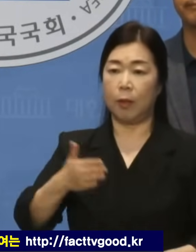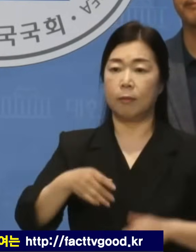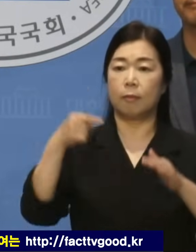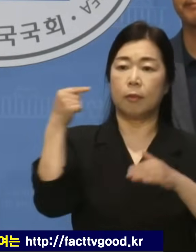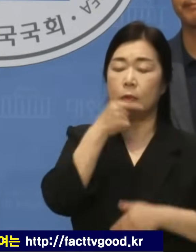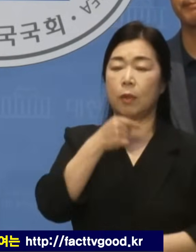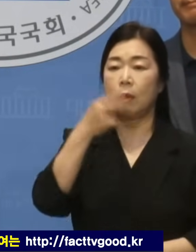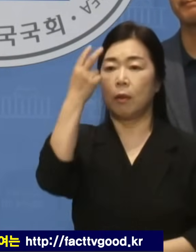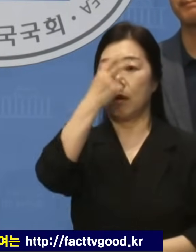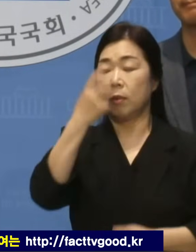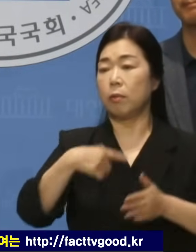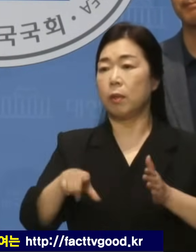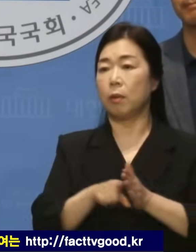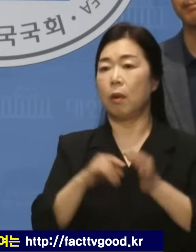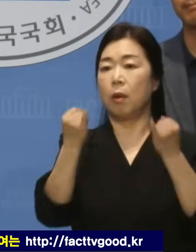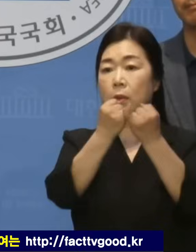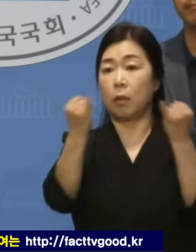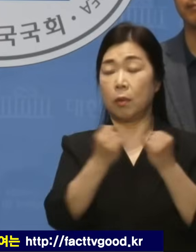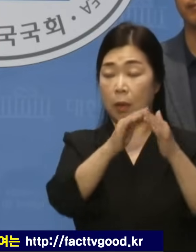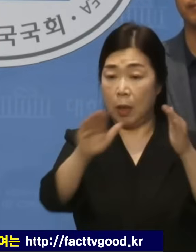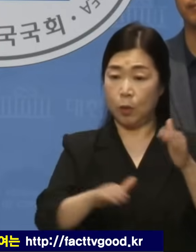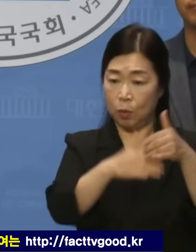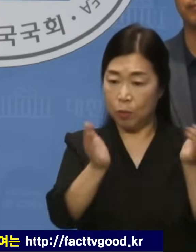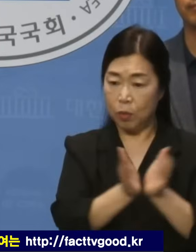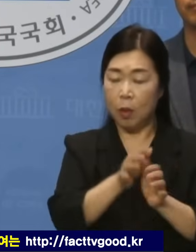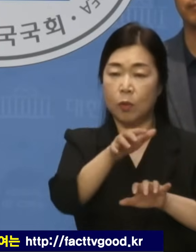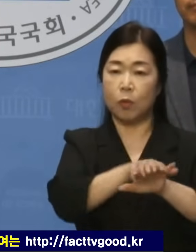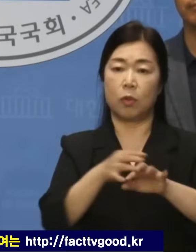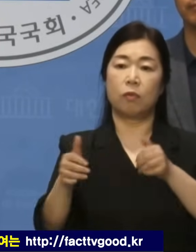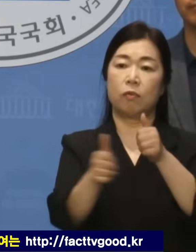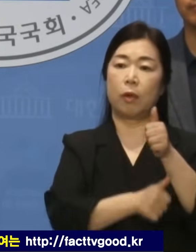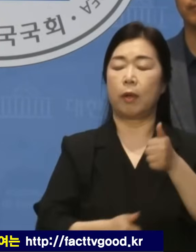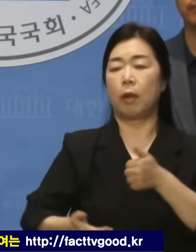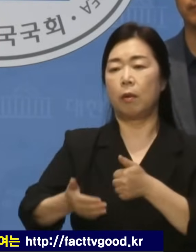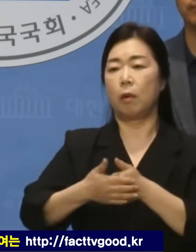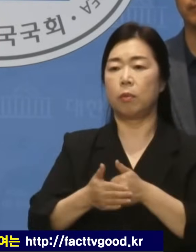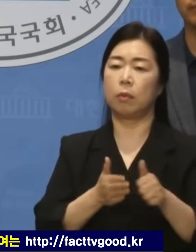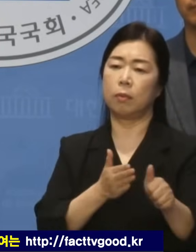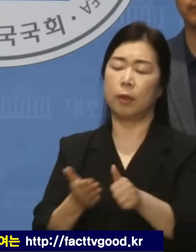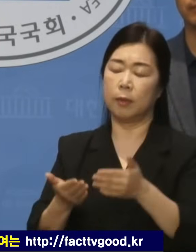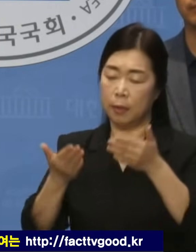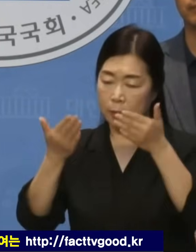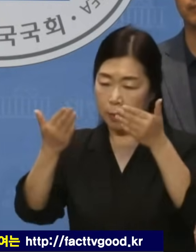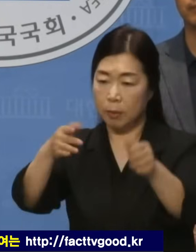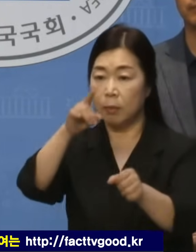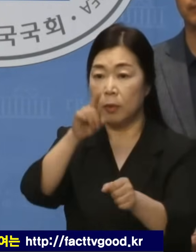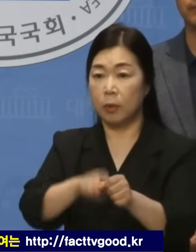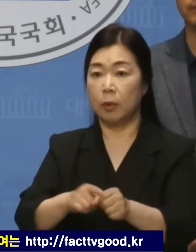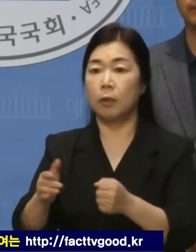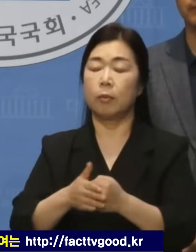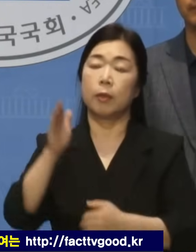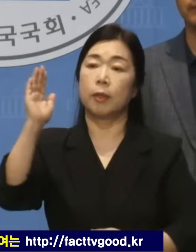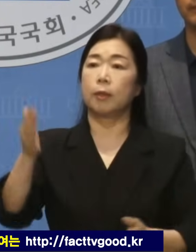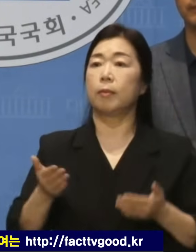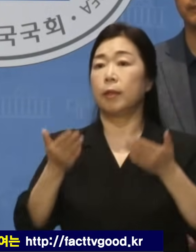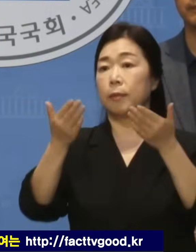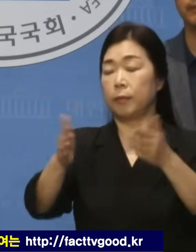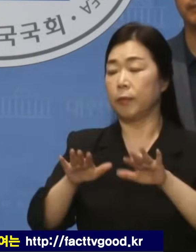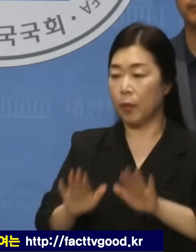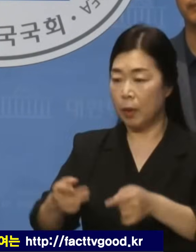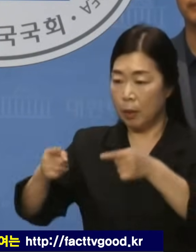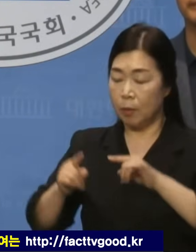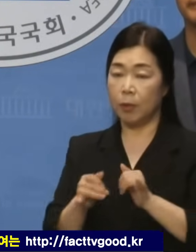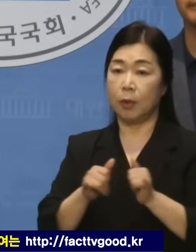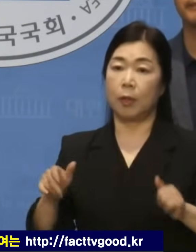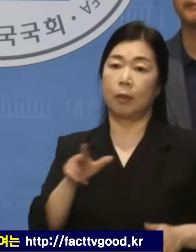철저한 검증을 위한 여가부 그리고 조지 뒤에 협조를 요청하기 위해서 이 자리에 섰습니다.